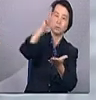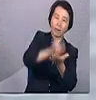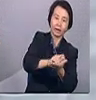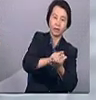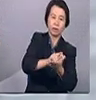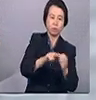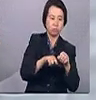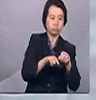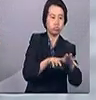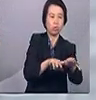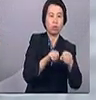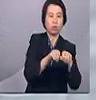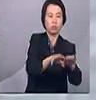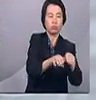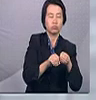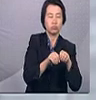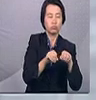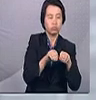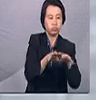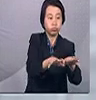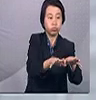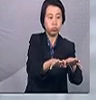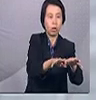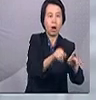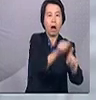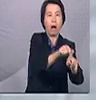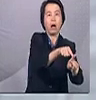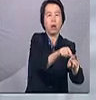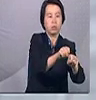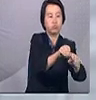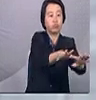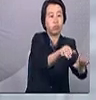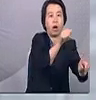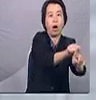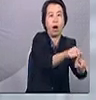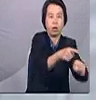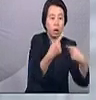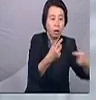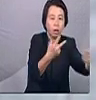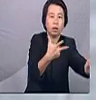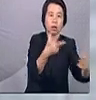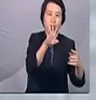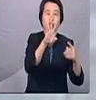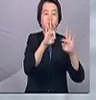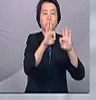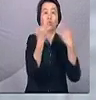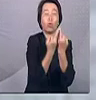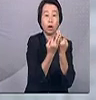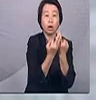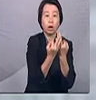generasi dan menjangkiti satu keluarga. Dan ada kes yang pertama tu yang di discharge pada